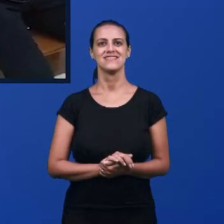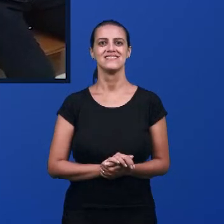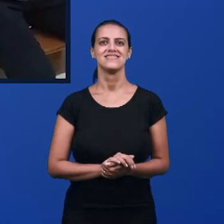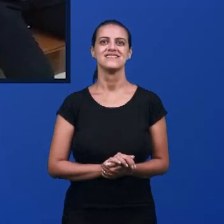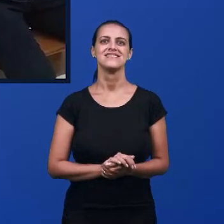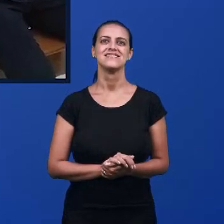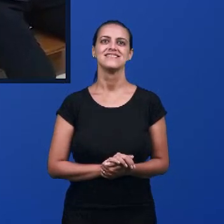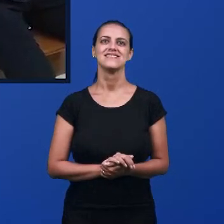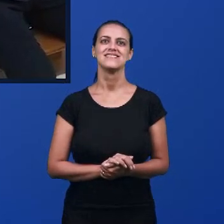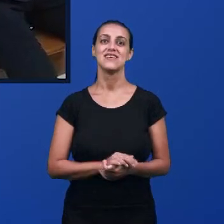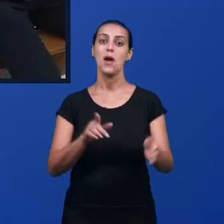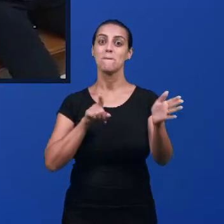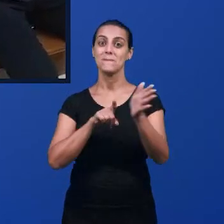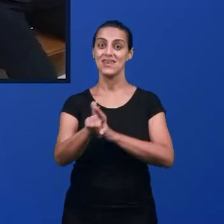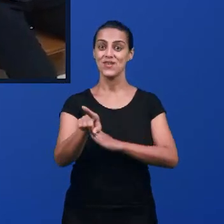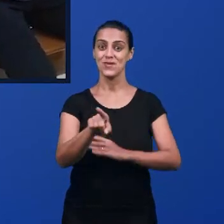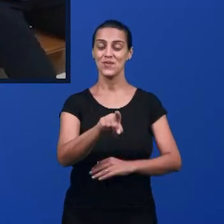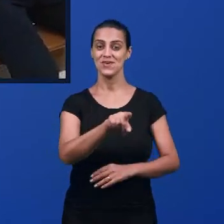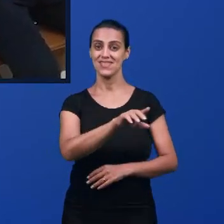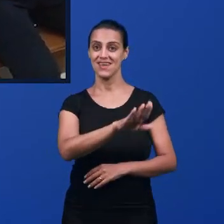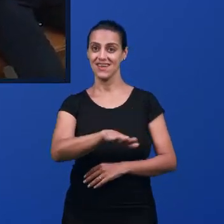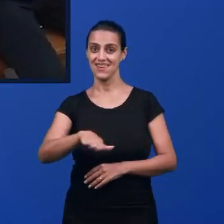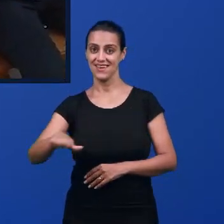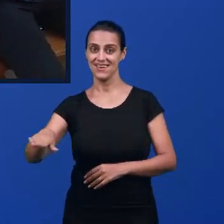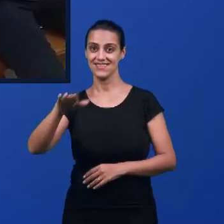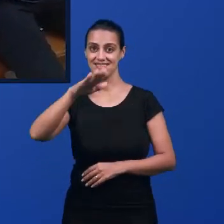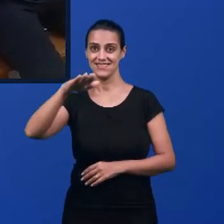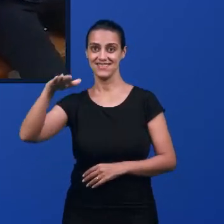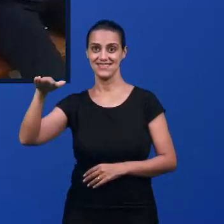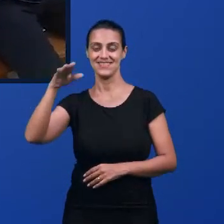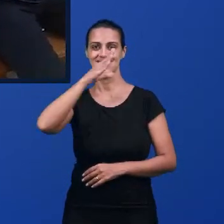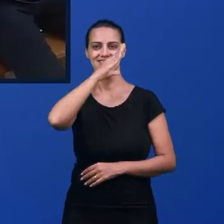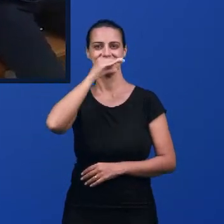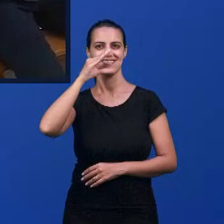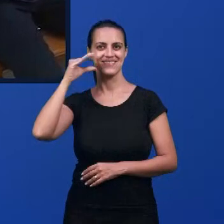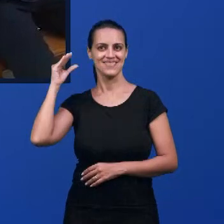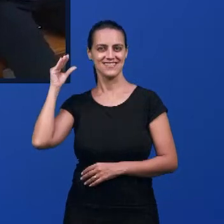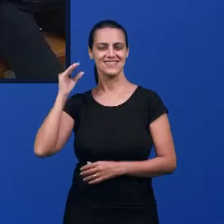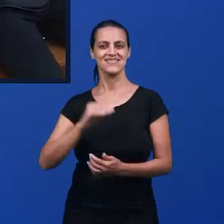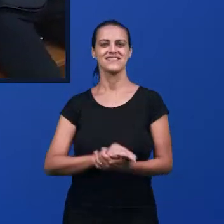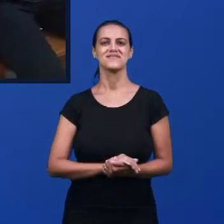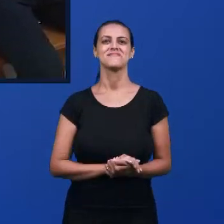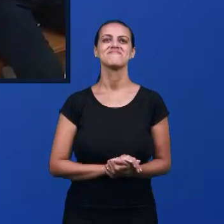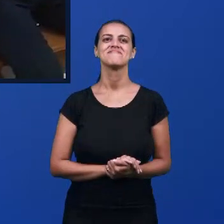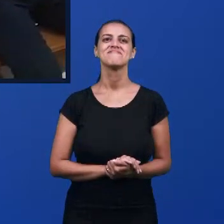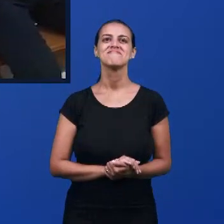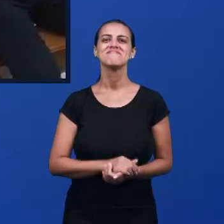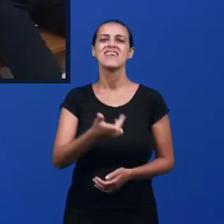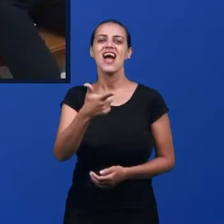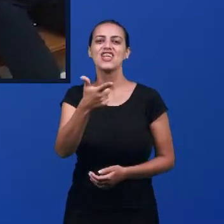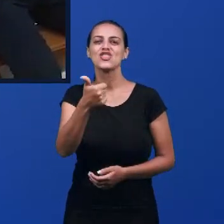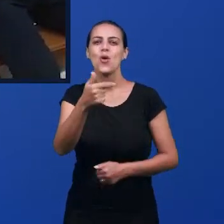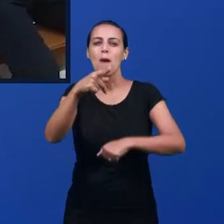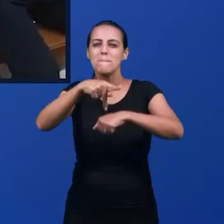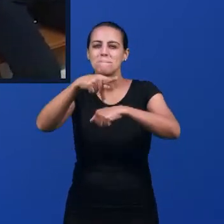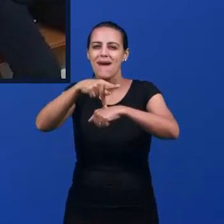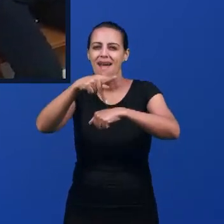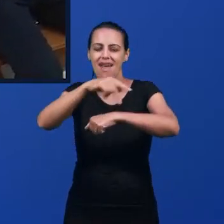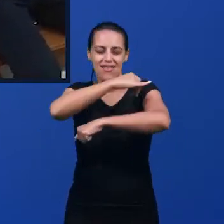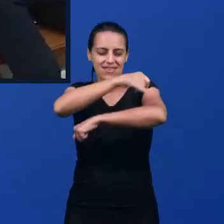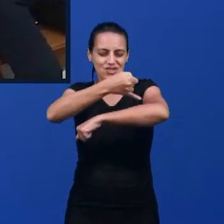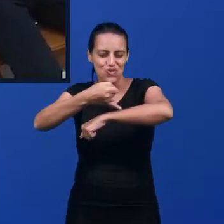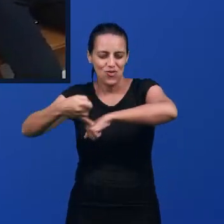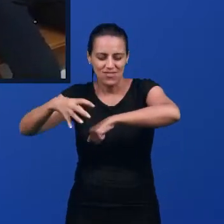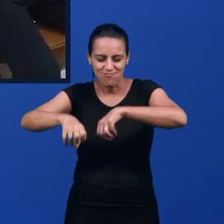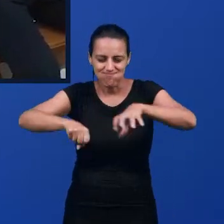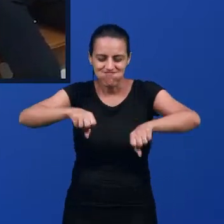et Lagoa. Para as classes de crianças intermediárias. Question pour intermédiaire et adolescents. Les 12